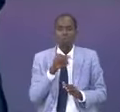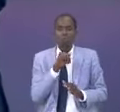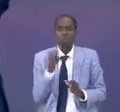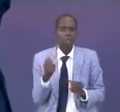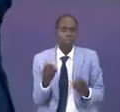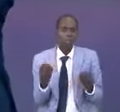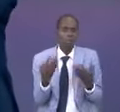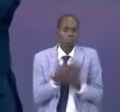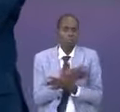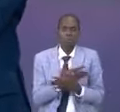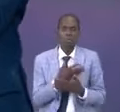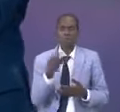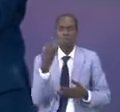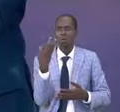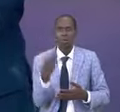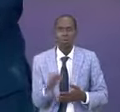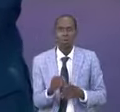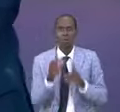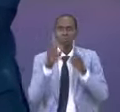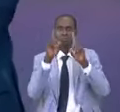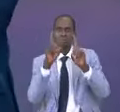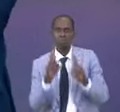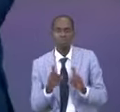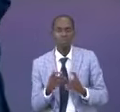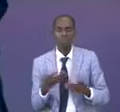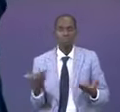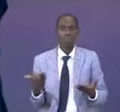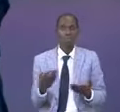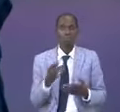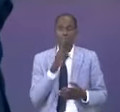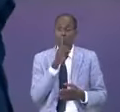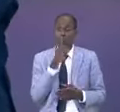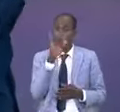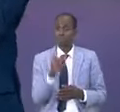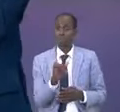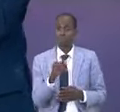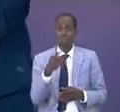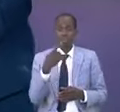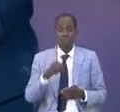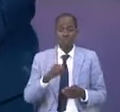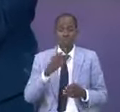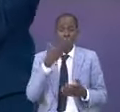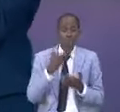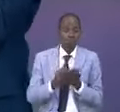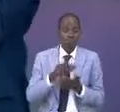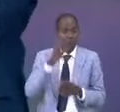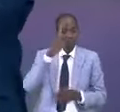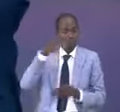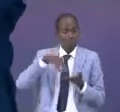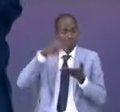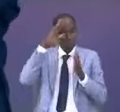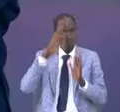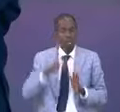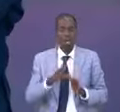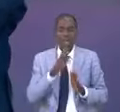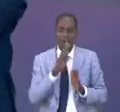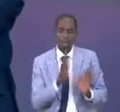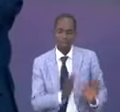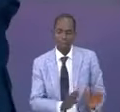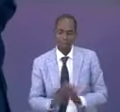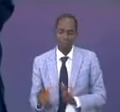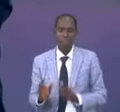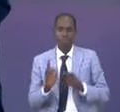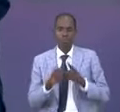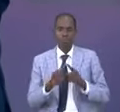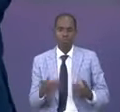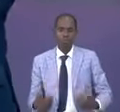des épreuves n'ont pas peur des examens il se prépare ils sont prêts à faire face aux examens avec confiance